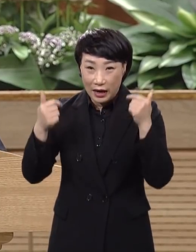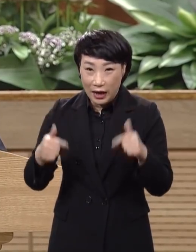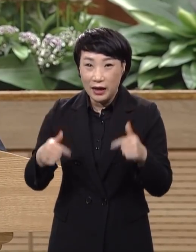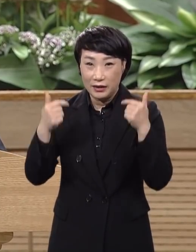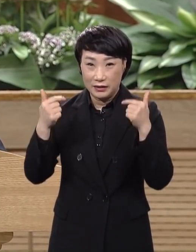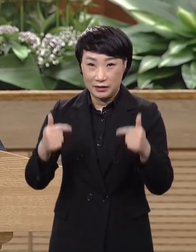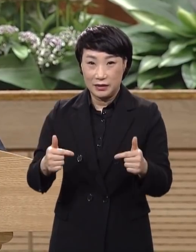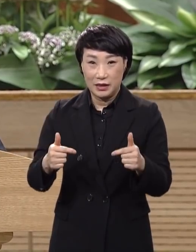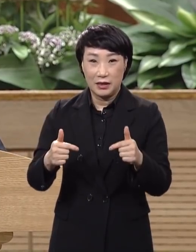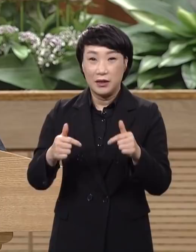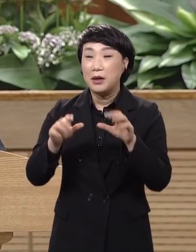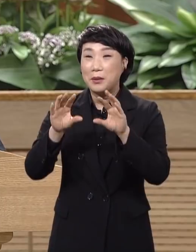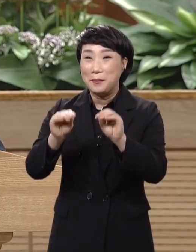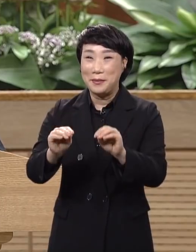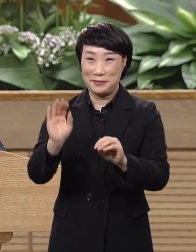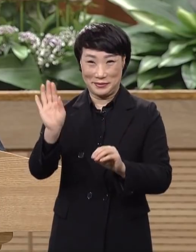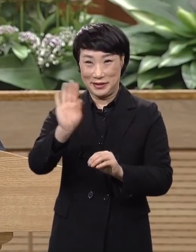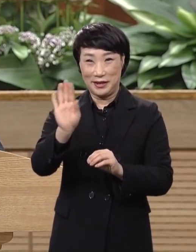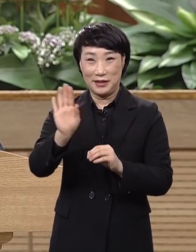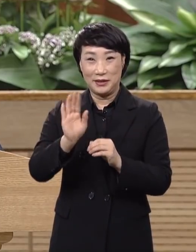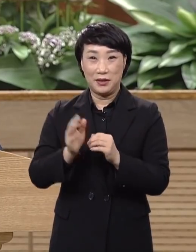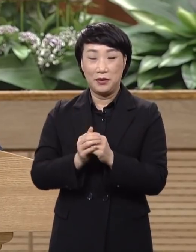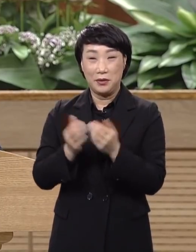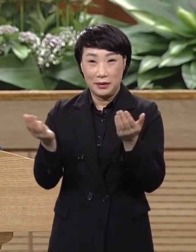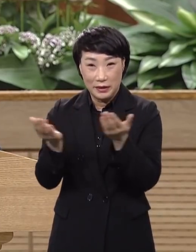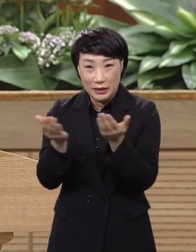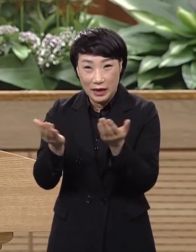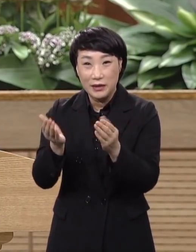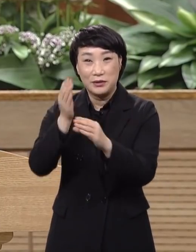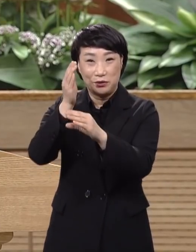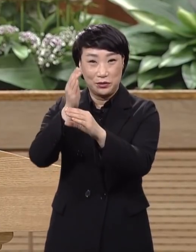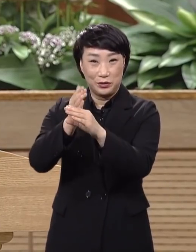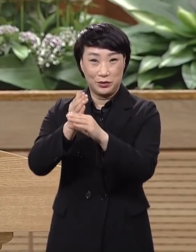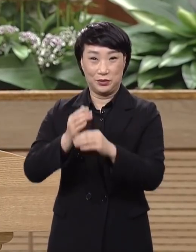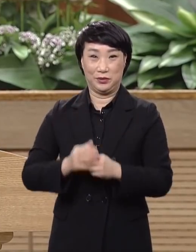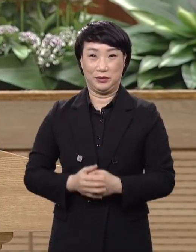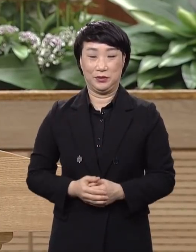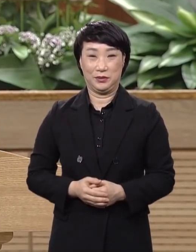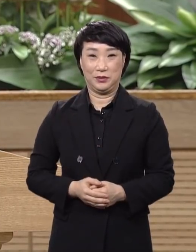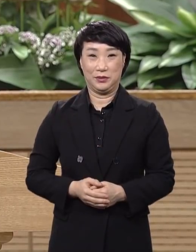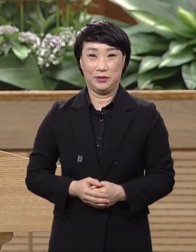항상 쉬지 않고 일하시는 분이십니다.